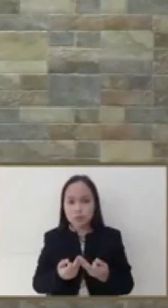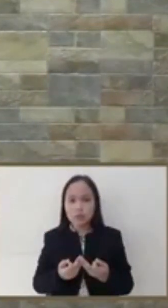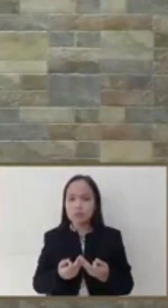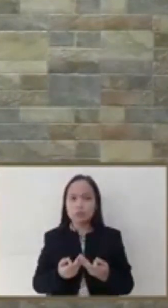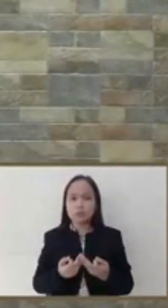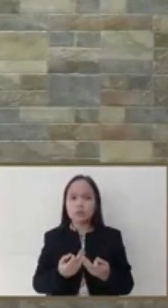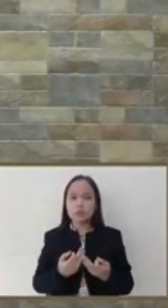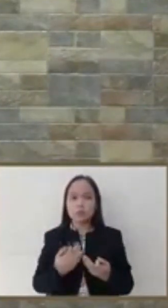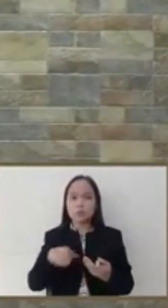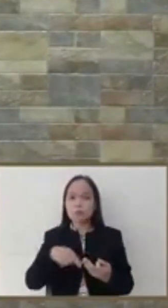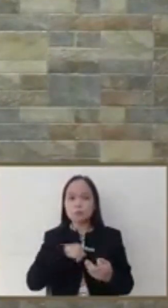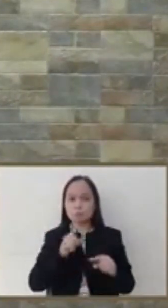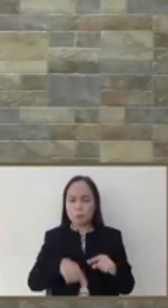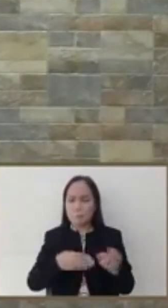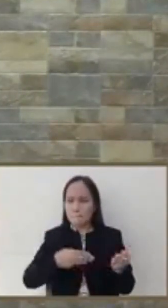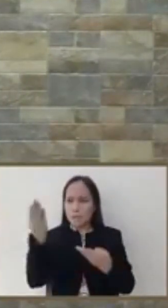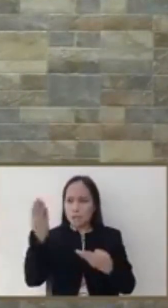madadala pagdating sa langit.